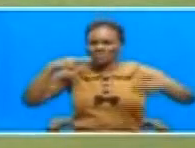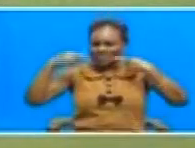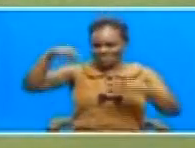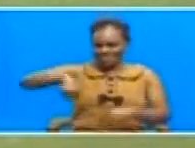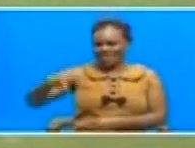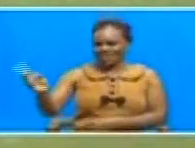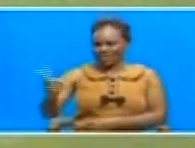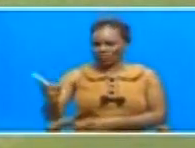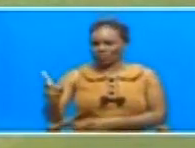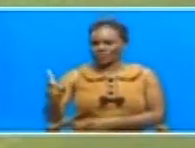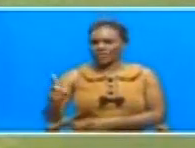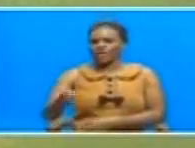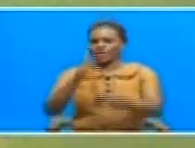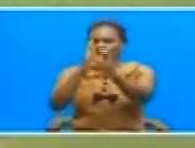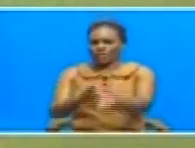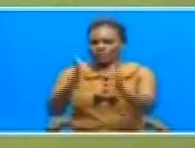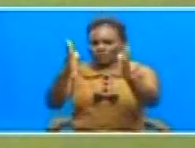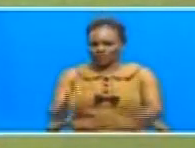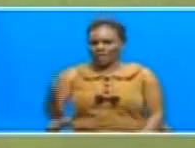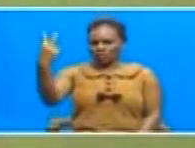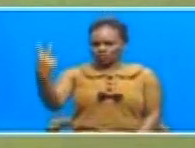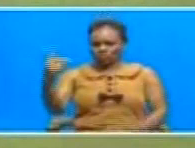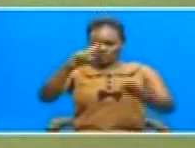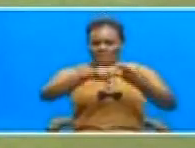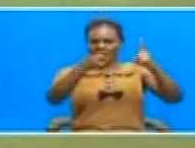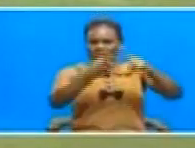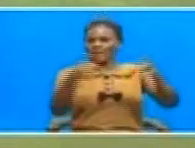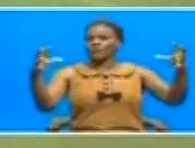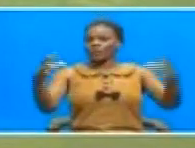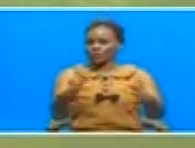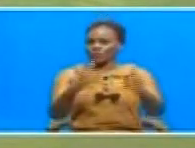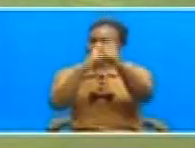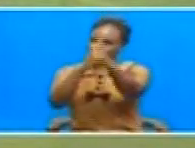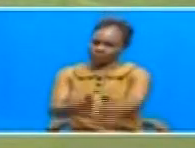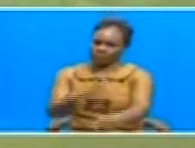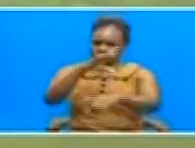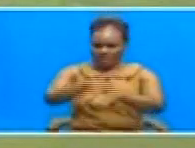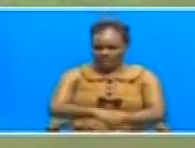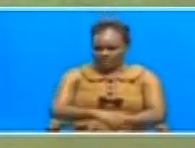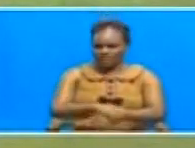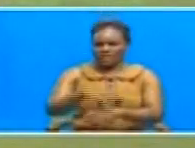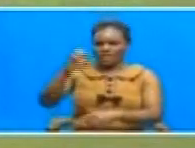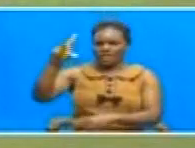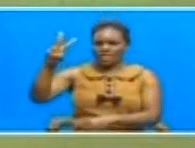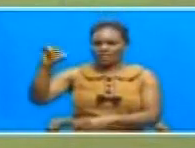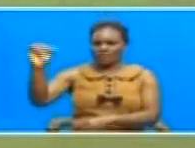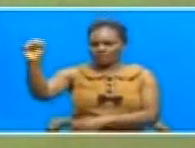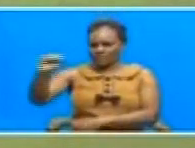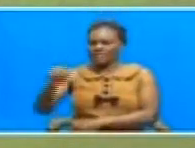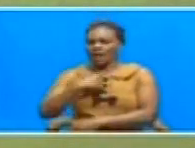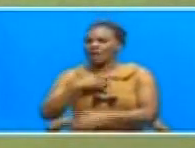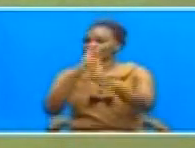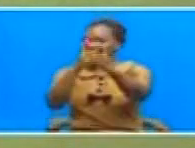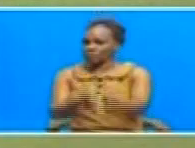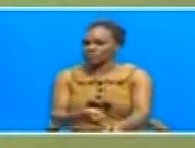Nairobi, ambapo wanahabari wawili wa shirika la Standard walituzwa. Elvis Kosgei alihudhuria hafla hiyo na kutuandalia